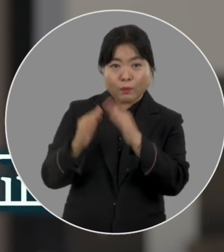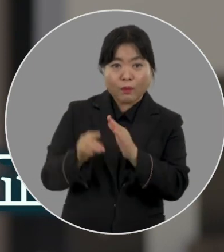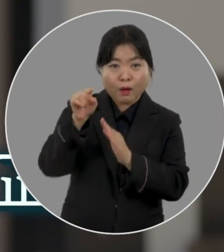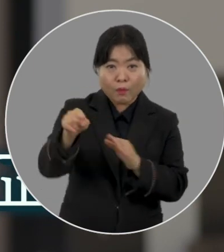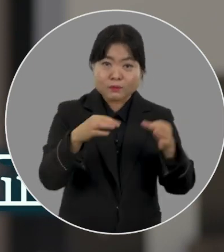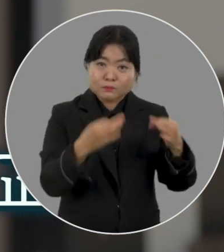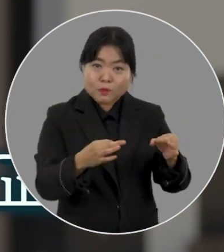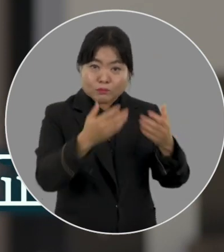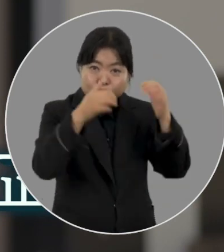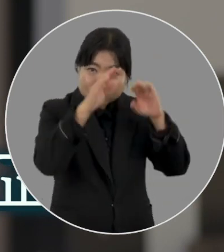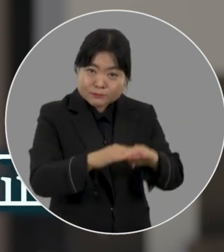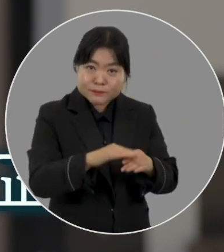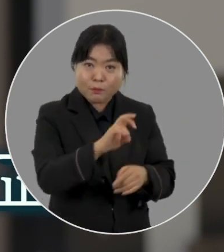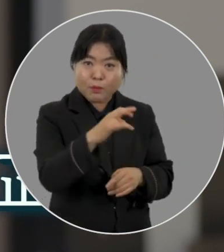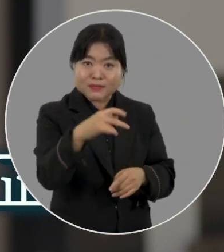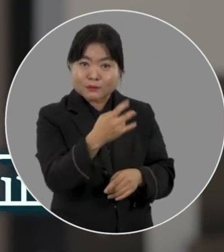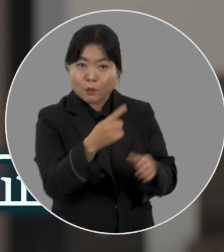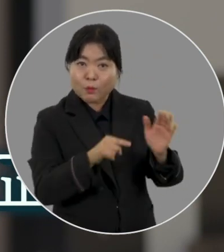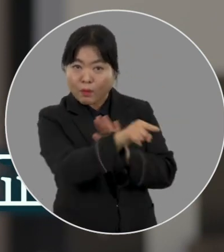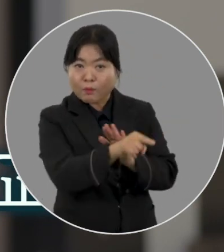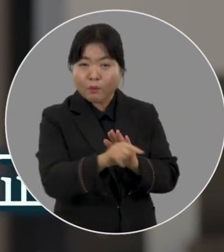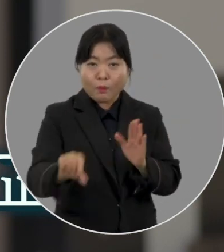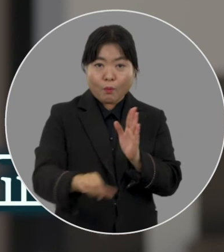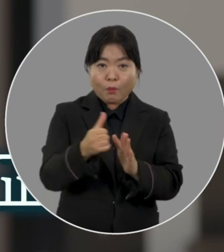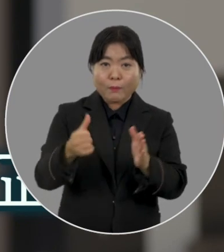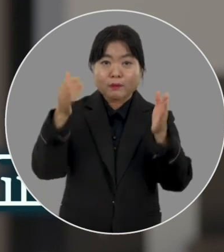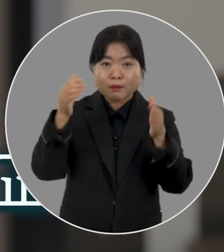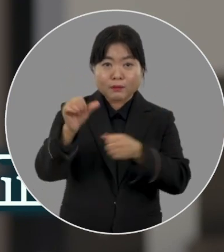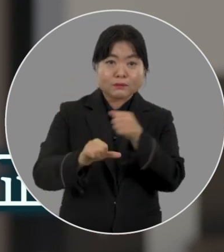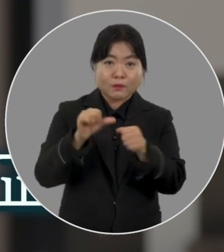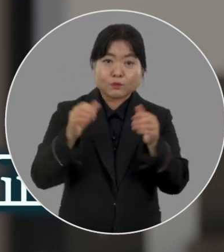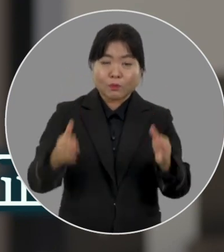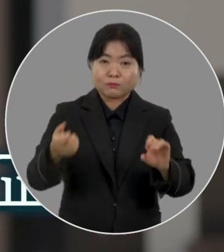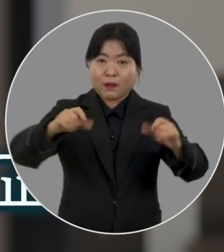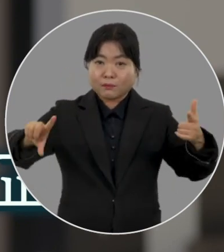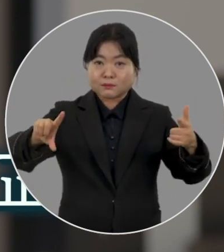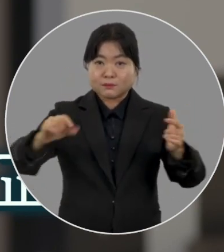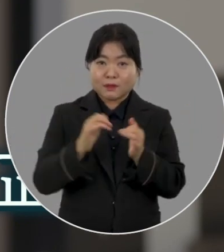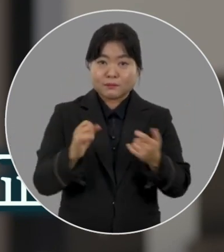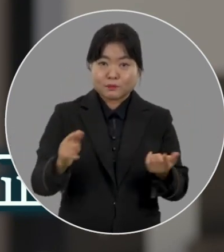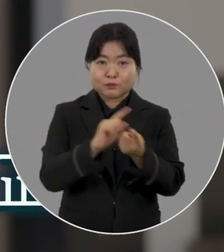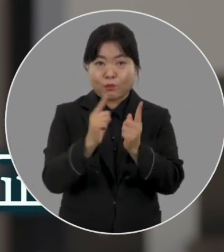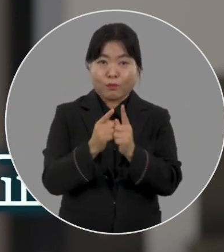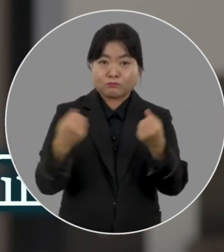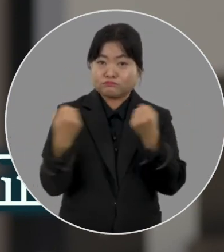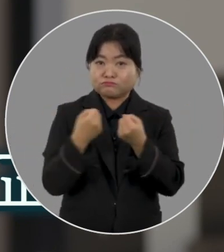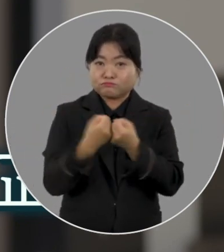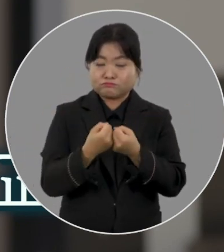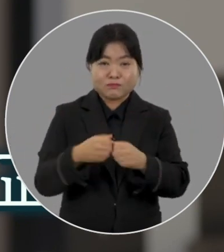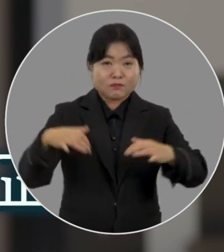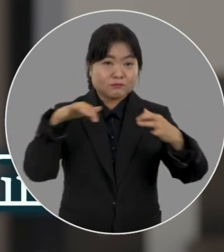날 무슬림들은 이게 모스크로 가면서 그 500년 동안 그 다른 이교도 주민들이 서로